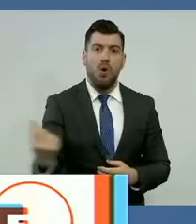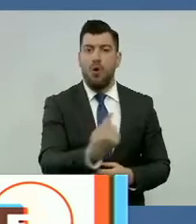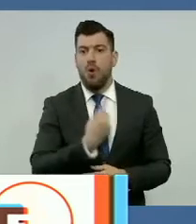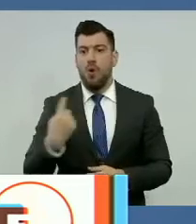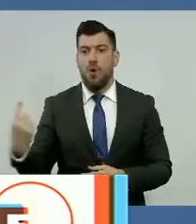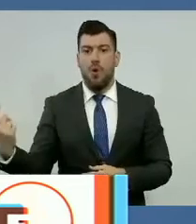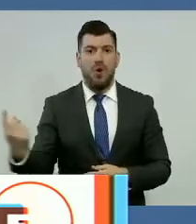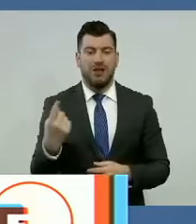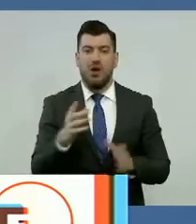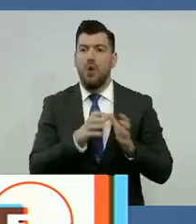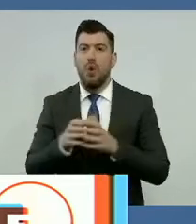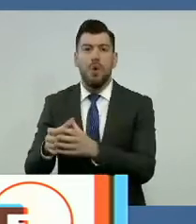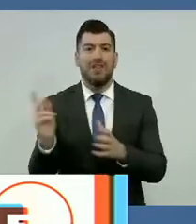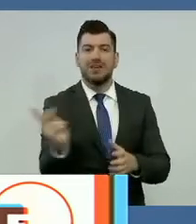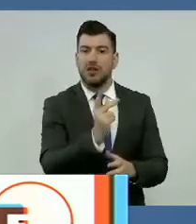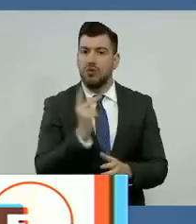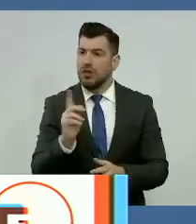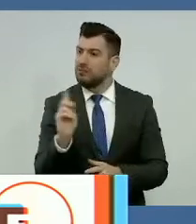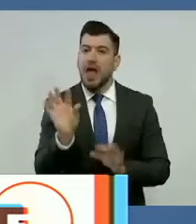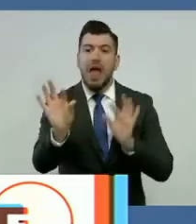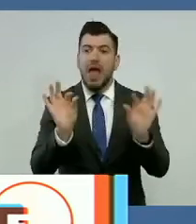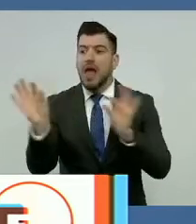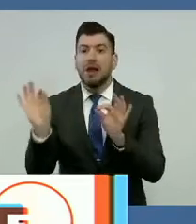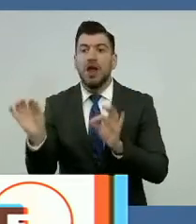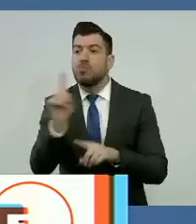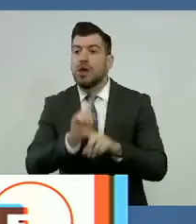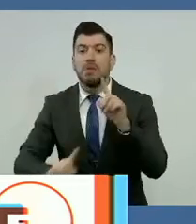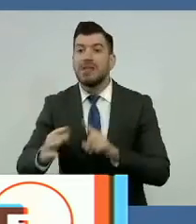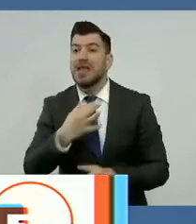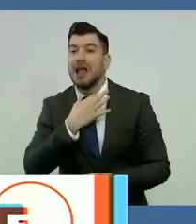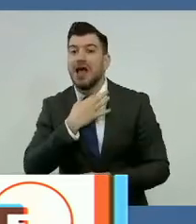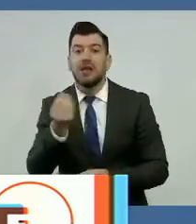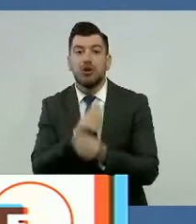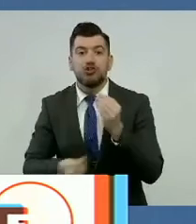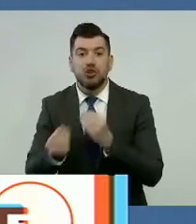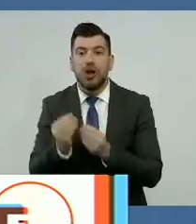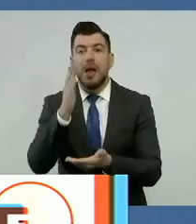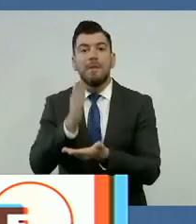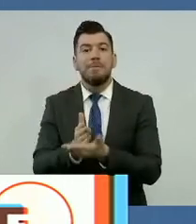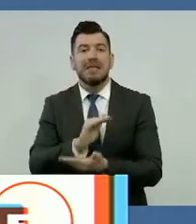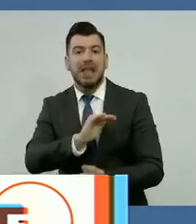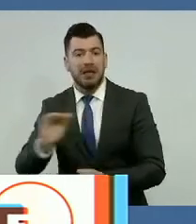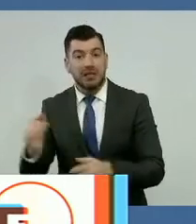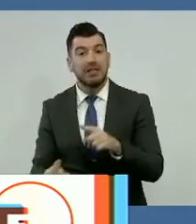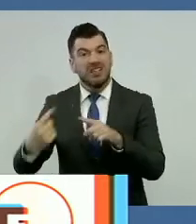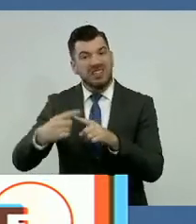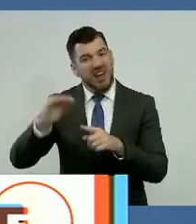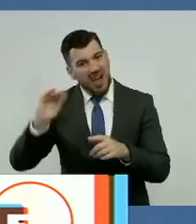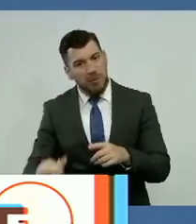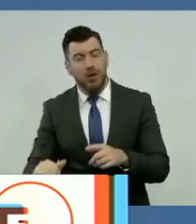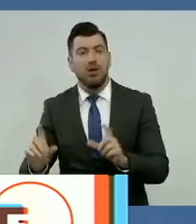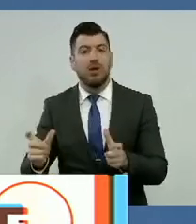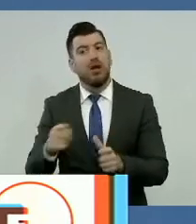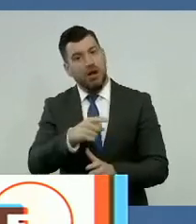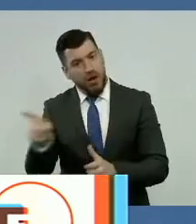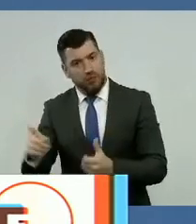ομάδες κοινωνίας. Επιλέγουμε να ενισχύσουμε την μεσαία τάξη και τα χαμηλότερα εισοδηματικά στρώματα.